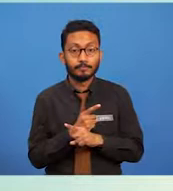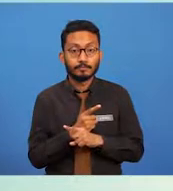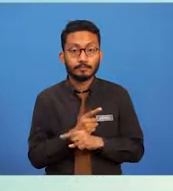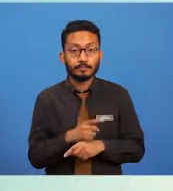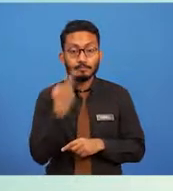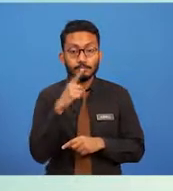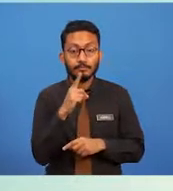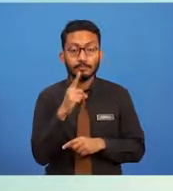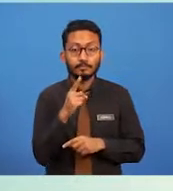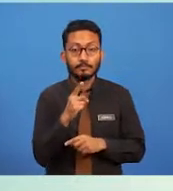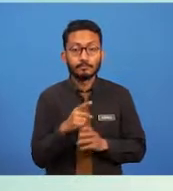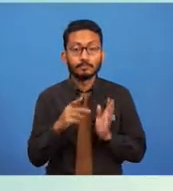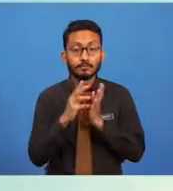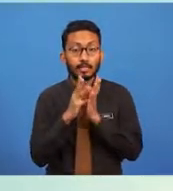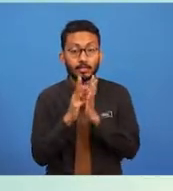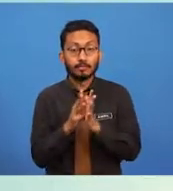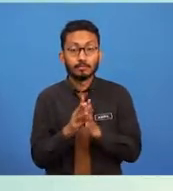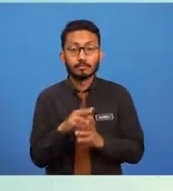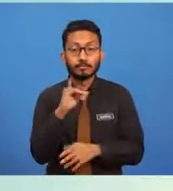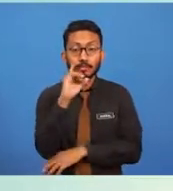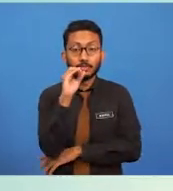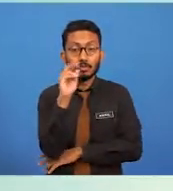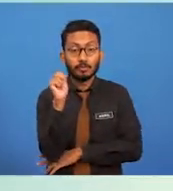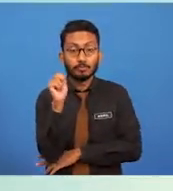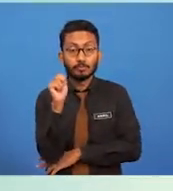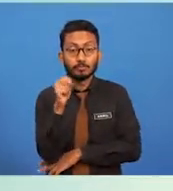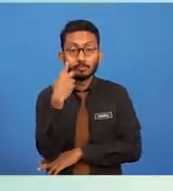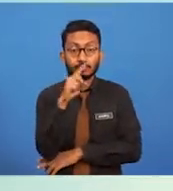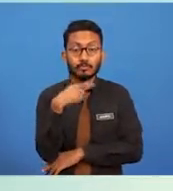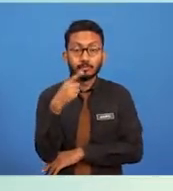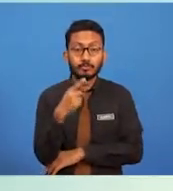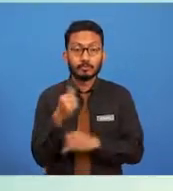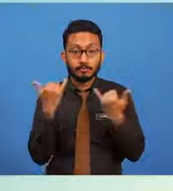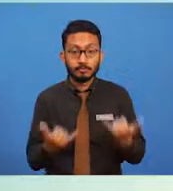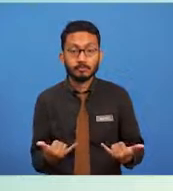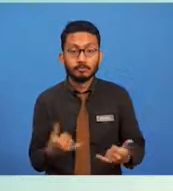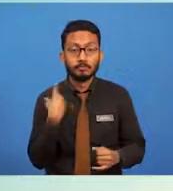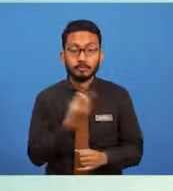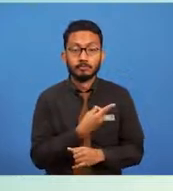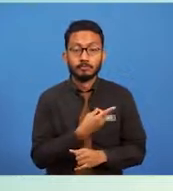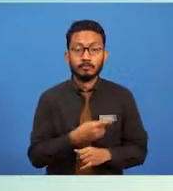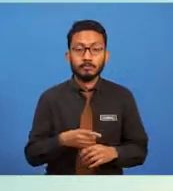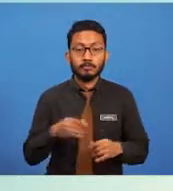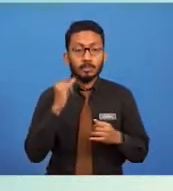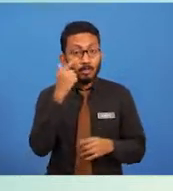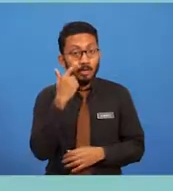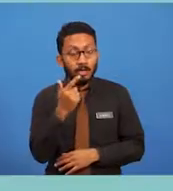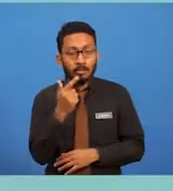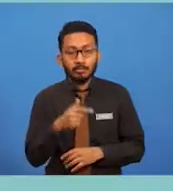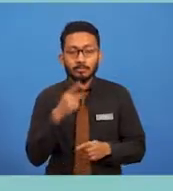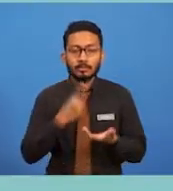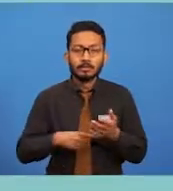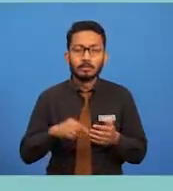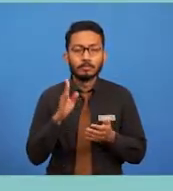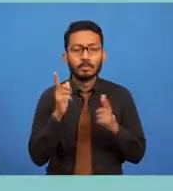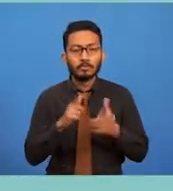untuk mewakili ion tersebut. Sekarang, kita akan sama-sama lihat apa itu kebesan